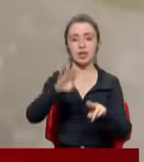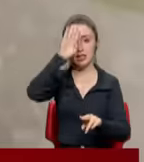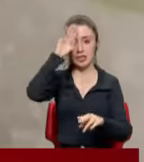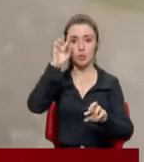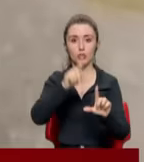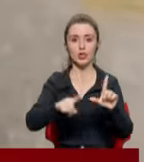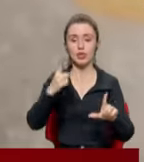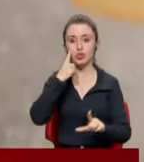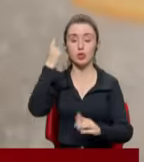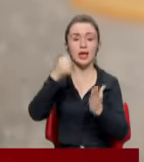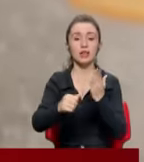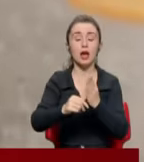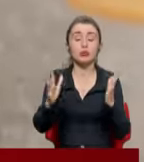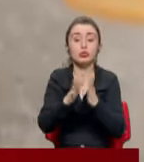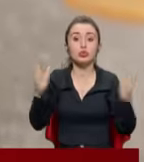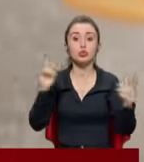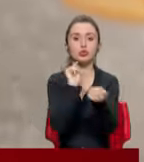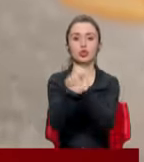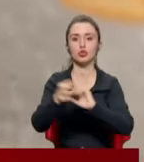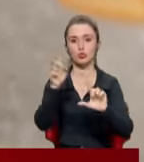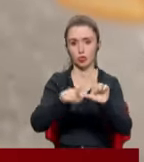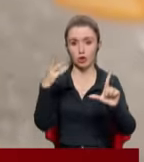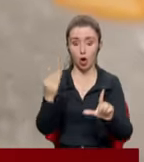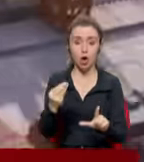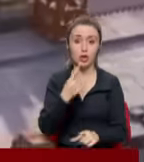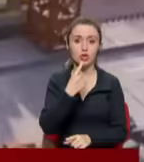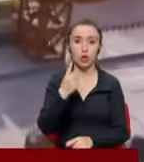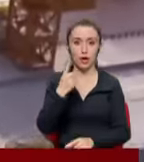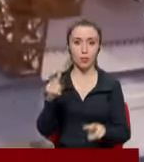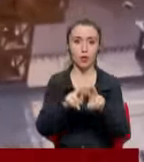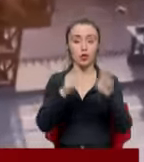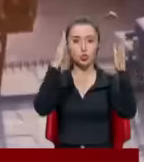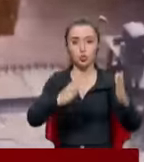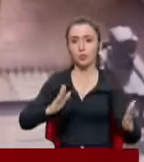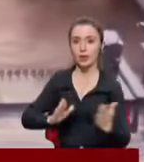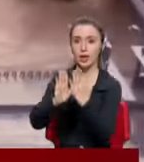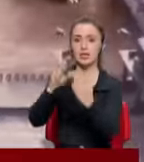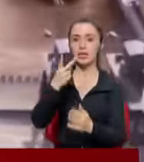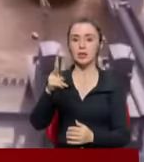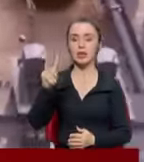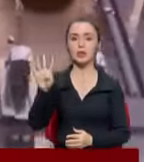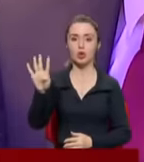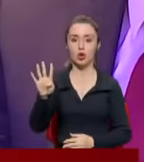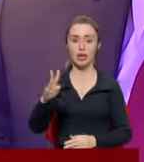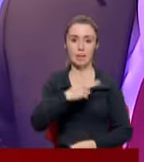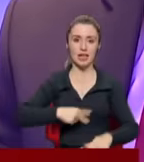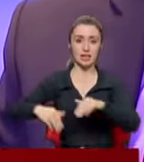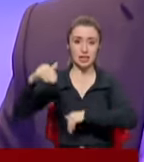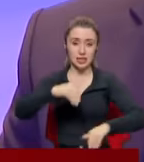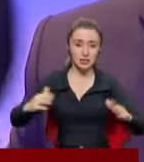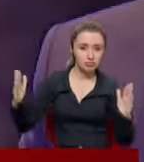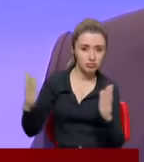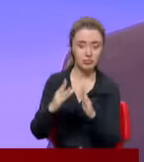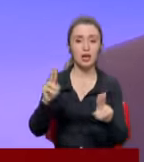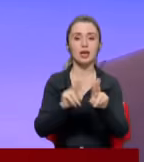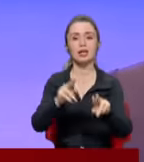projesini Cumhuriyet tarihinin en büyük Dönüşüm Projesi olarak müjdeleyen Murat kurum'un karşısına 2024'te yerel seçime günler kala